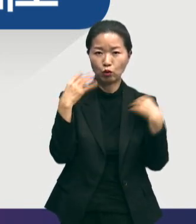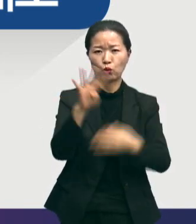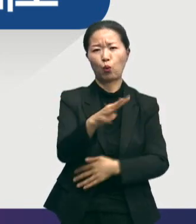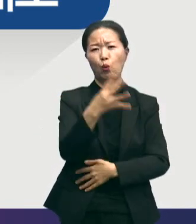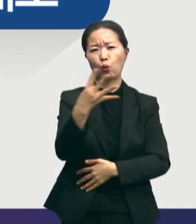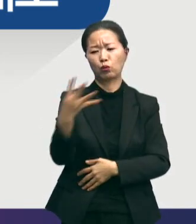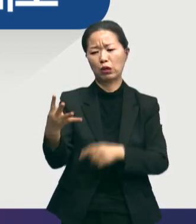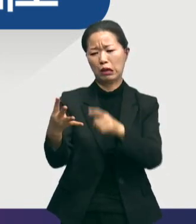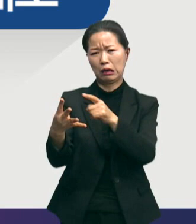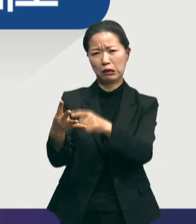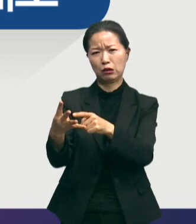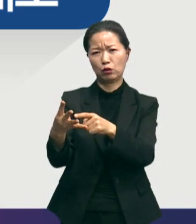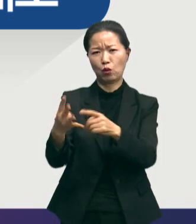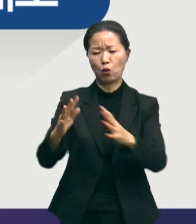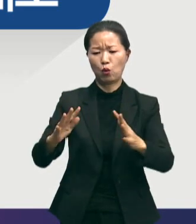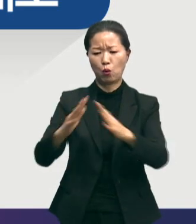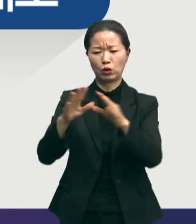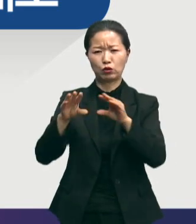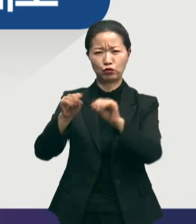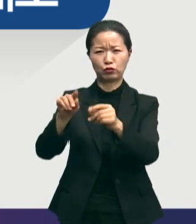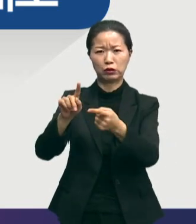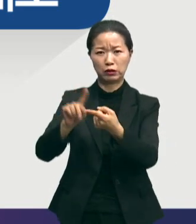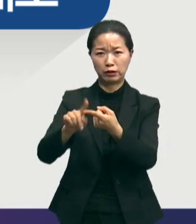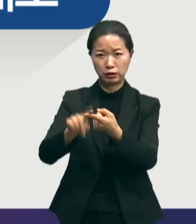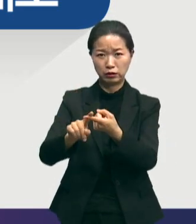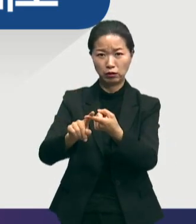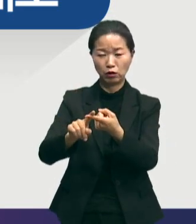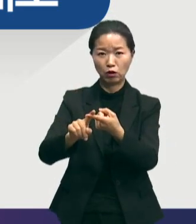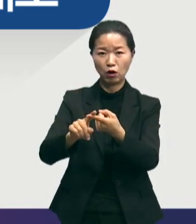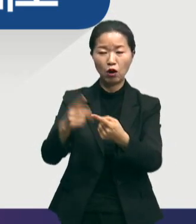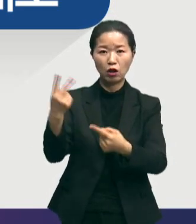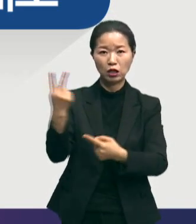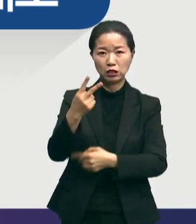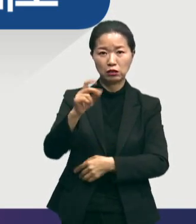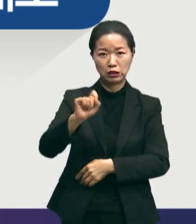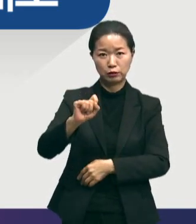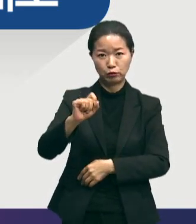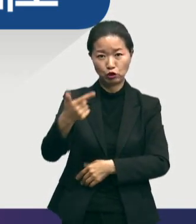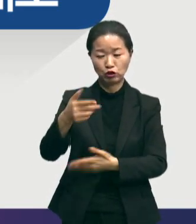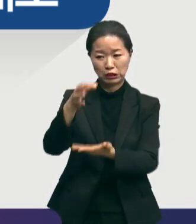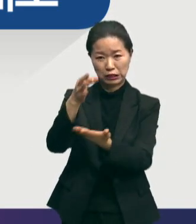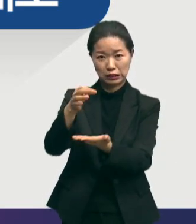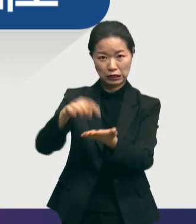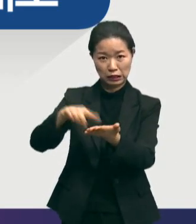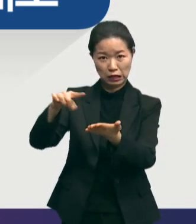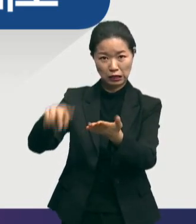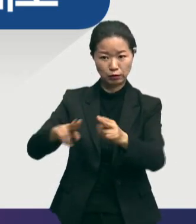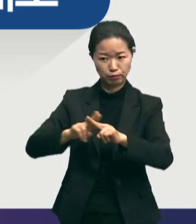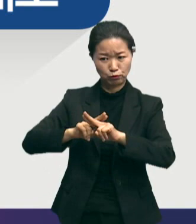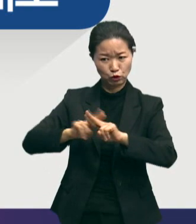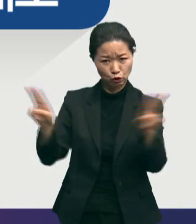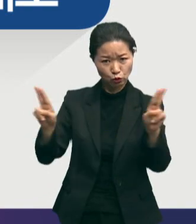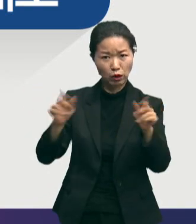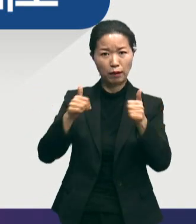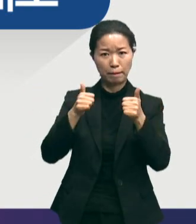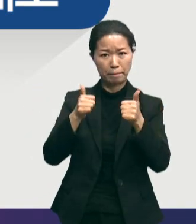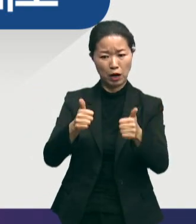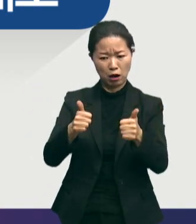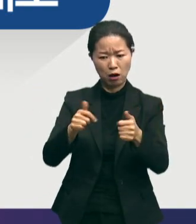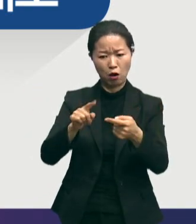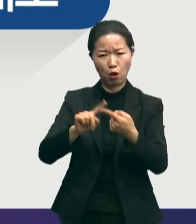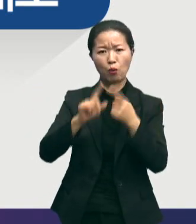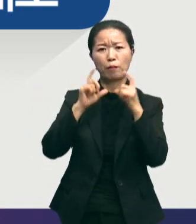송도공사를 중지했다는 이유로 롯데쇼핑에 매긴 2016년도 재산세를 취소하라는 판결이 나왔다고